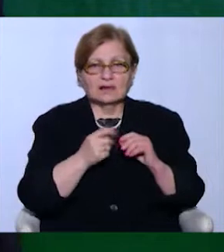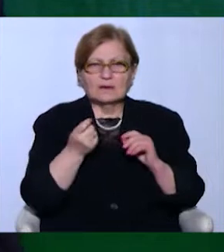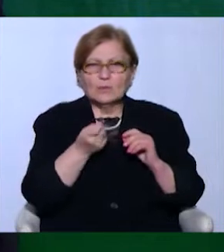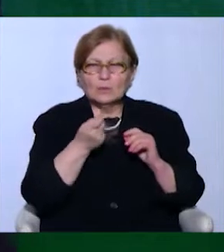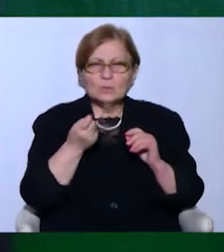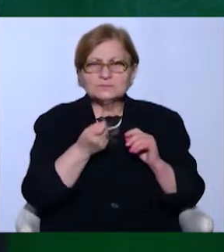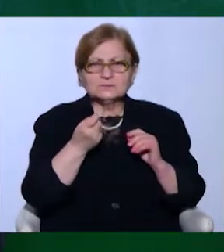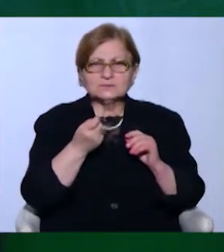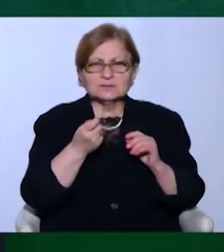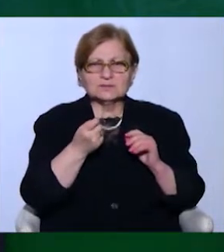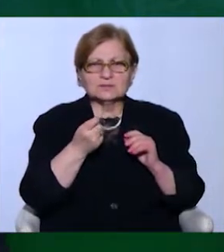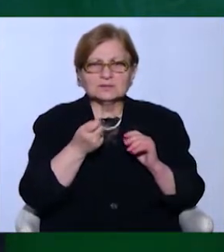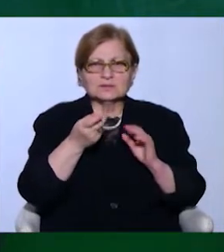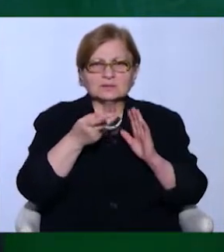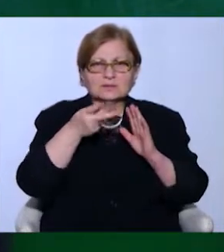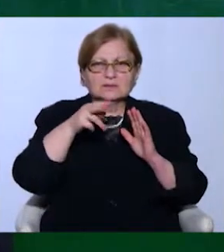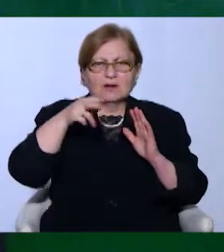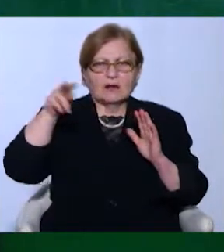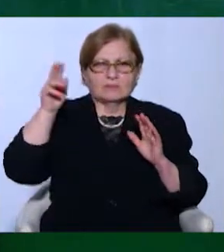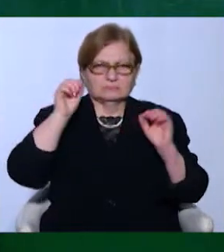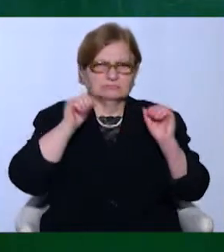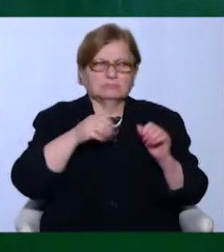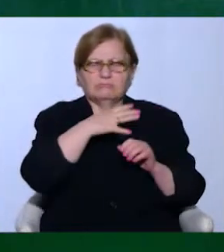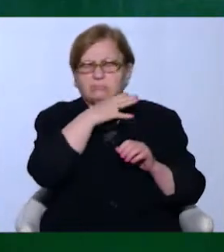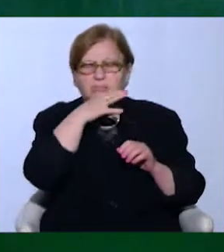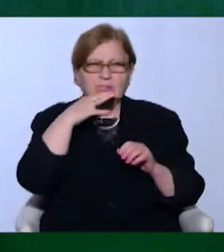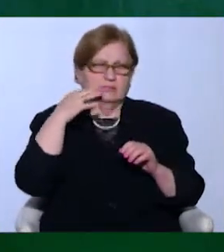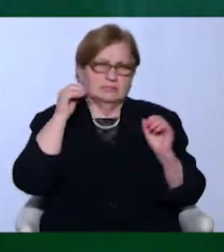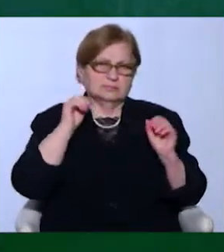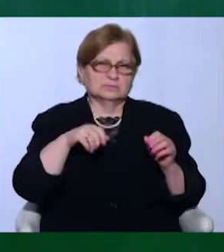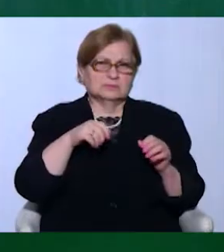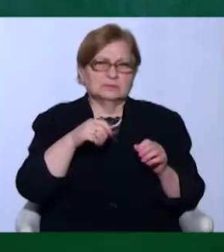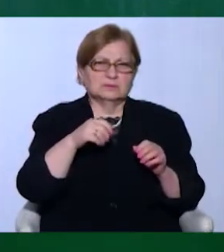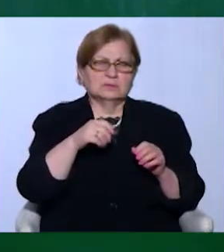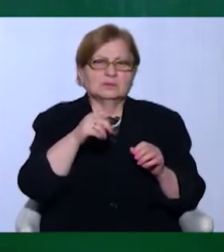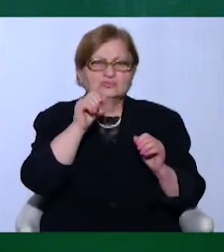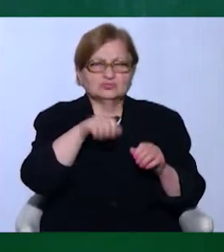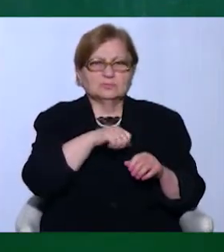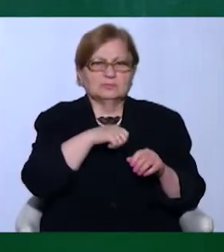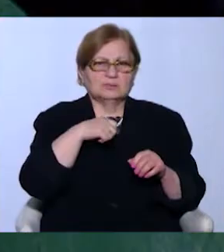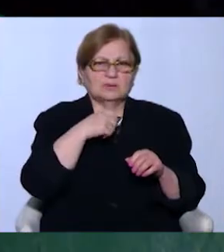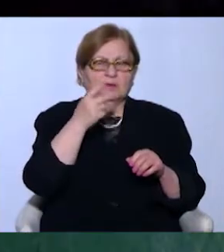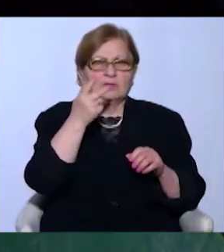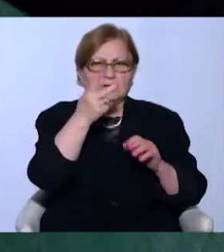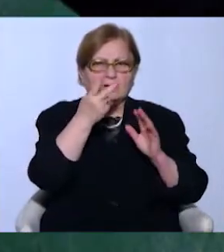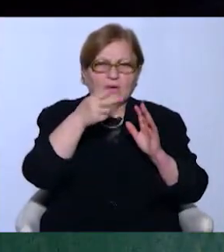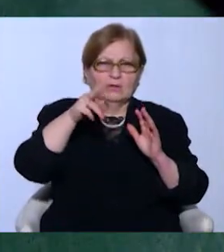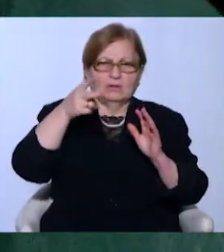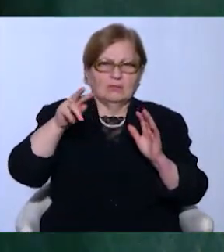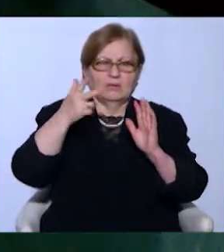უმცირესი ჯერადი, იმიტომ რომ ჯერადების რაოდენობა არის უსასრულოდ ბევრი. 18 ჯერადია, 18,